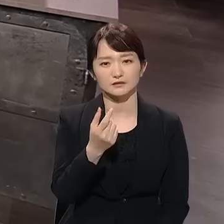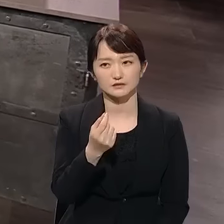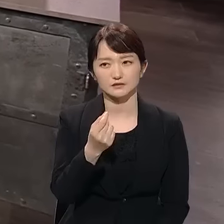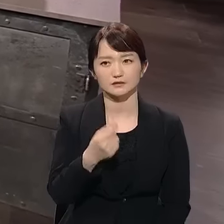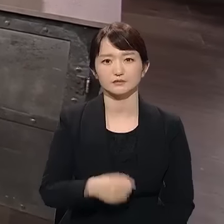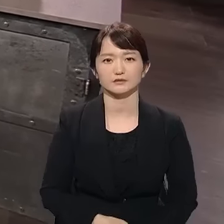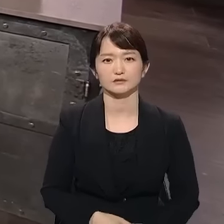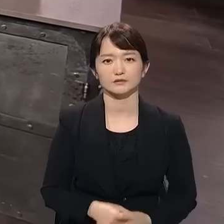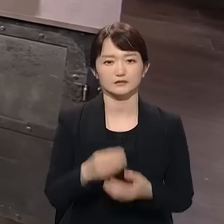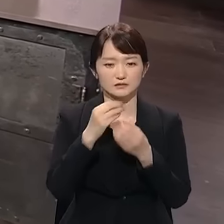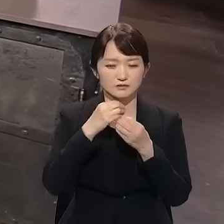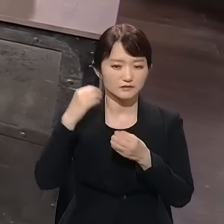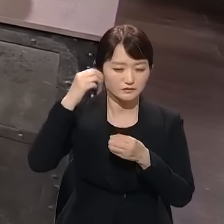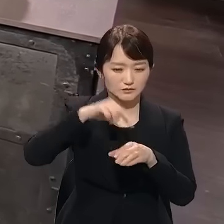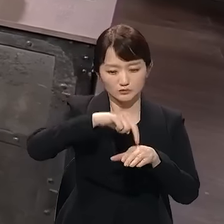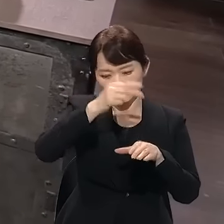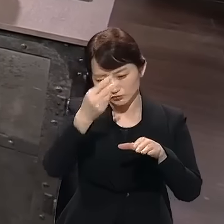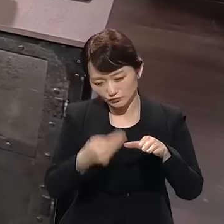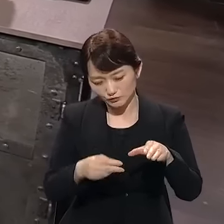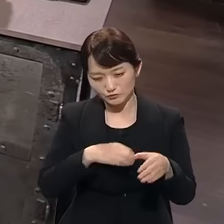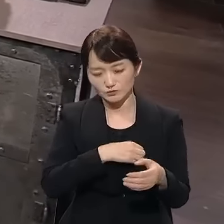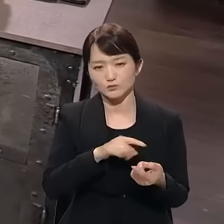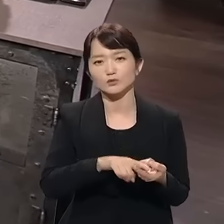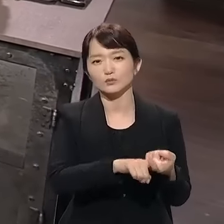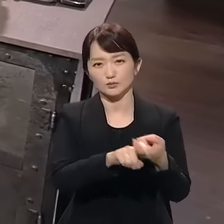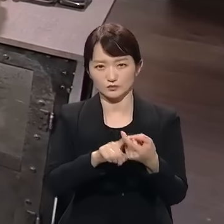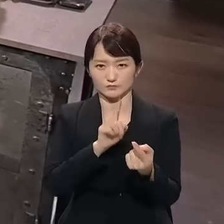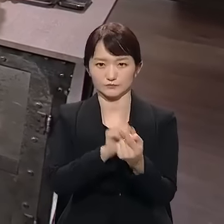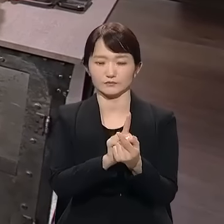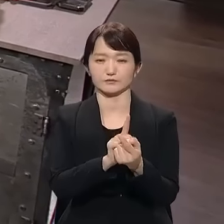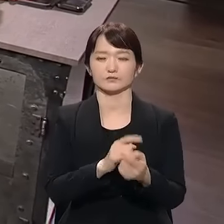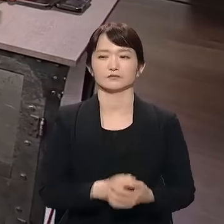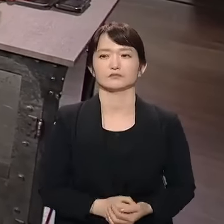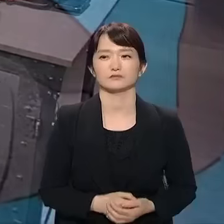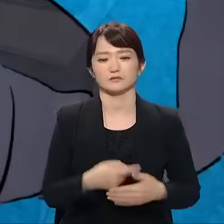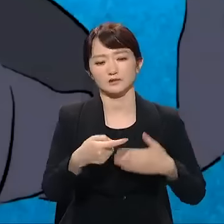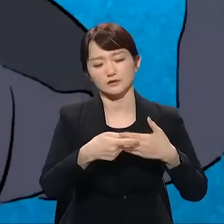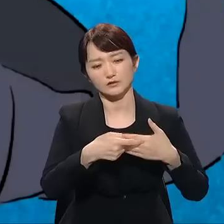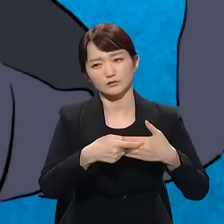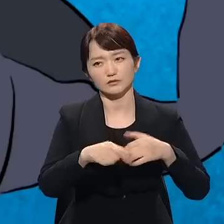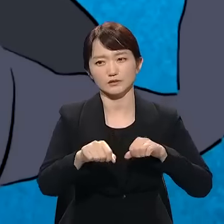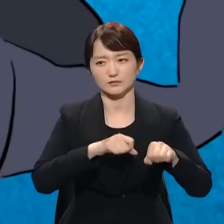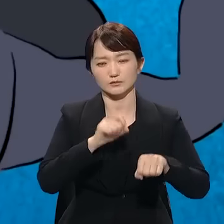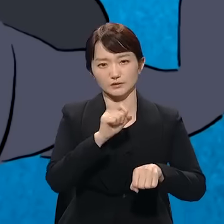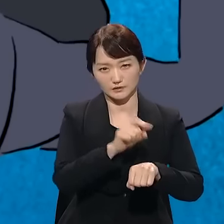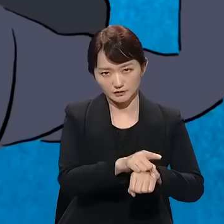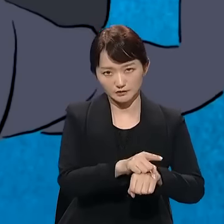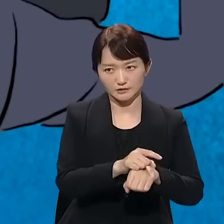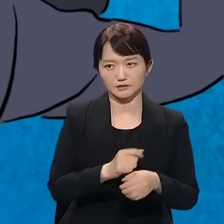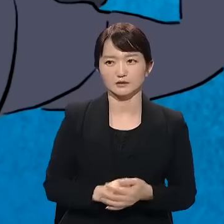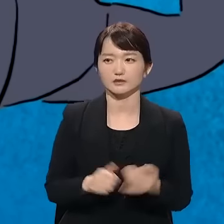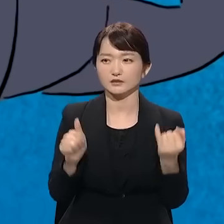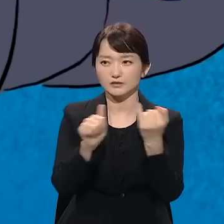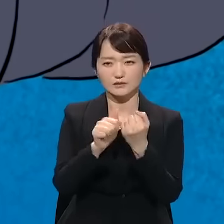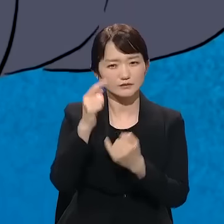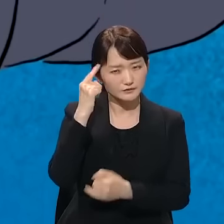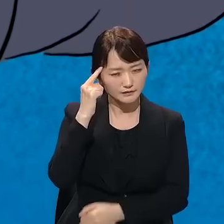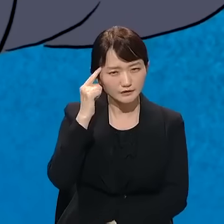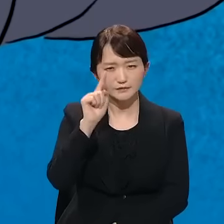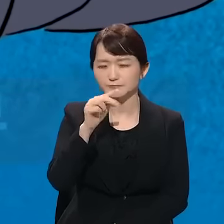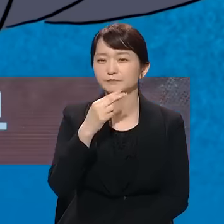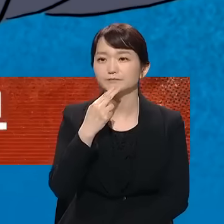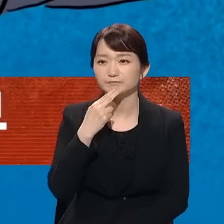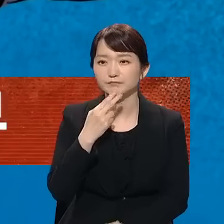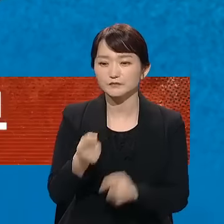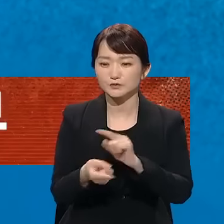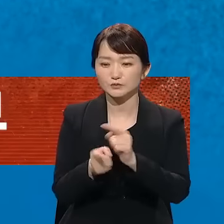스킨스쿠버 동호회에서 만났습니다 공통점이 있었는데요 외향적인 성격에 결혼 생각이 없었다는 겁니다 하지만